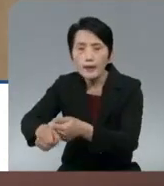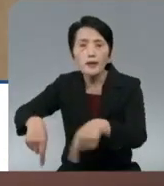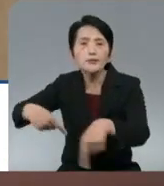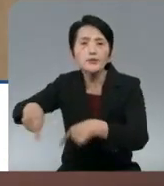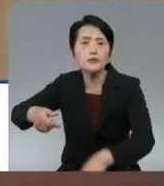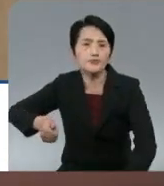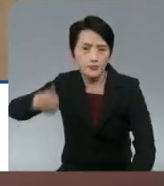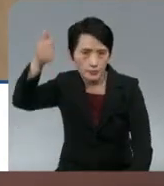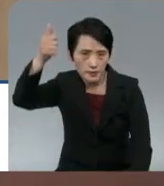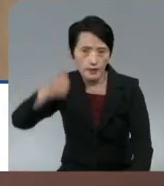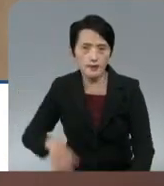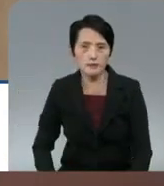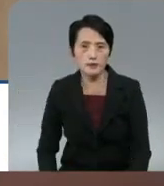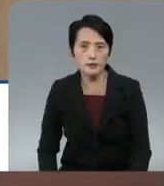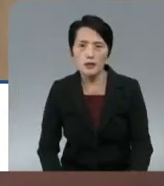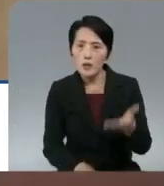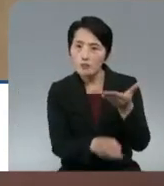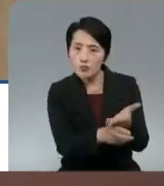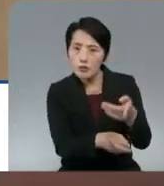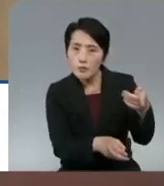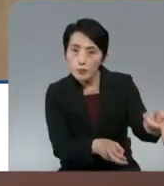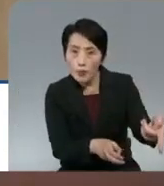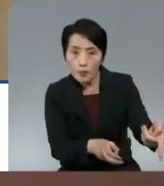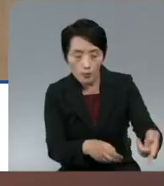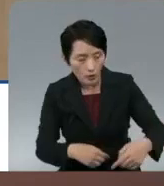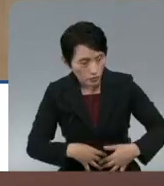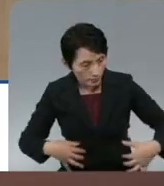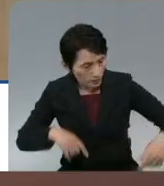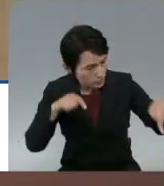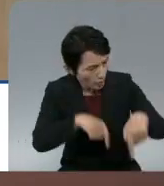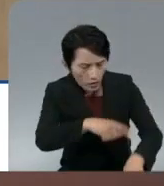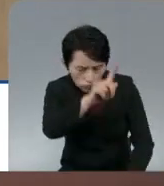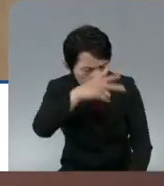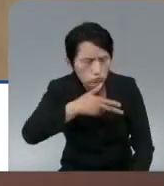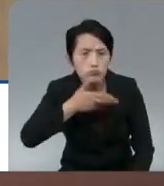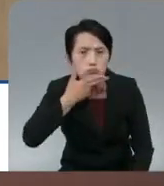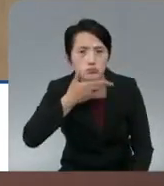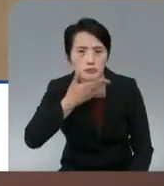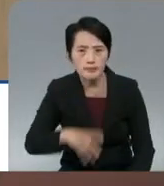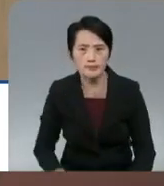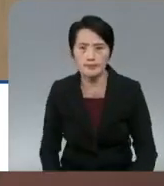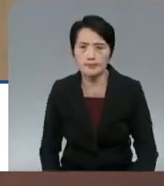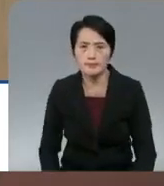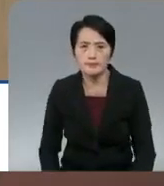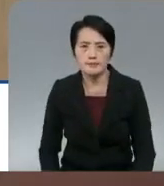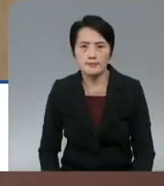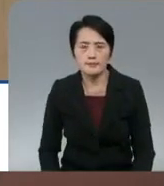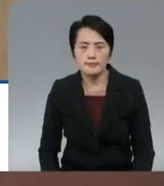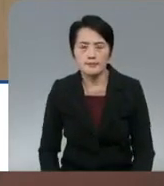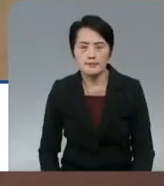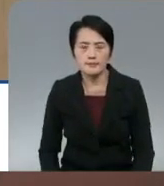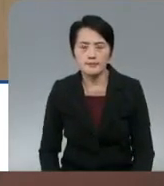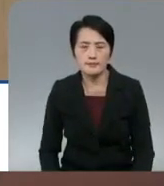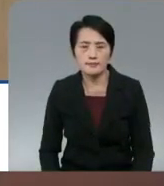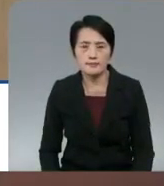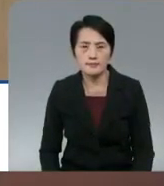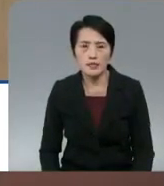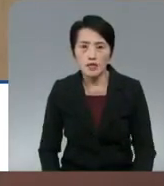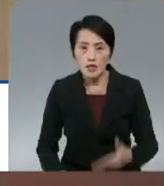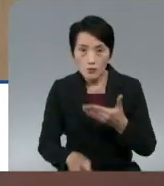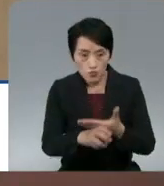syndicat doivent s'unir face à la crise économique. Le président de la République a par ailleurs reproché